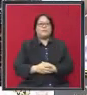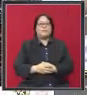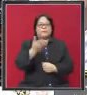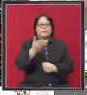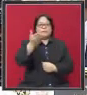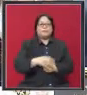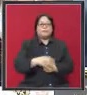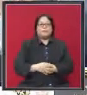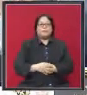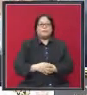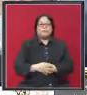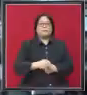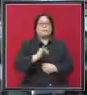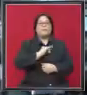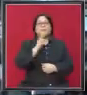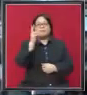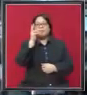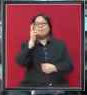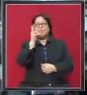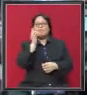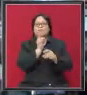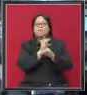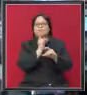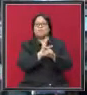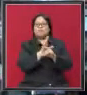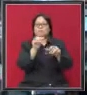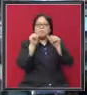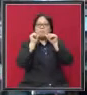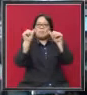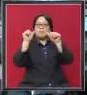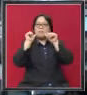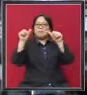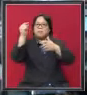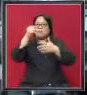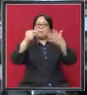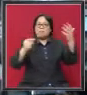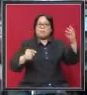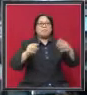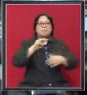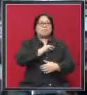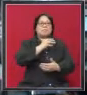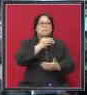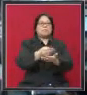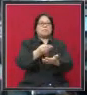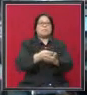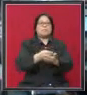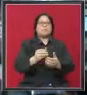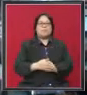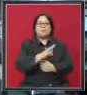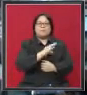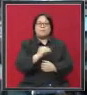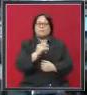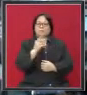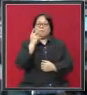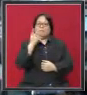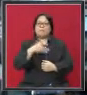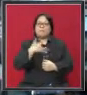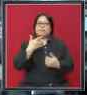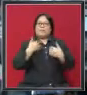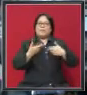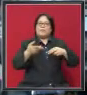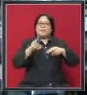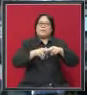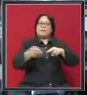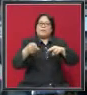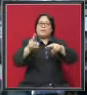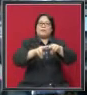Yang berhormat dulu. Ya. Saya mendengar dengan tekun pengumuman-pengumuman yang telah dibuat oleh Yang Berhormat Menteri Kewangan dan nampak gayanya ada